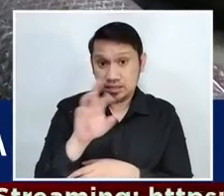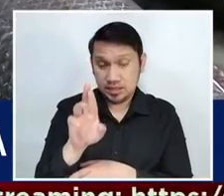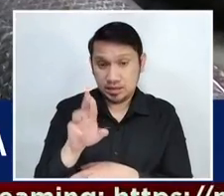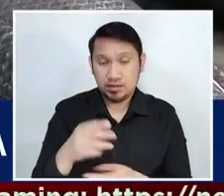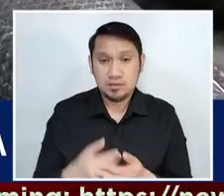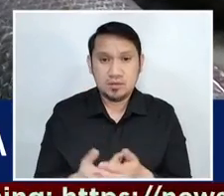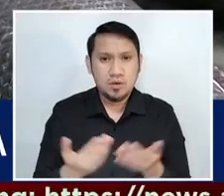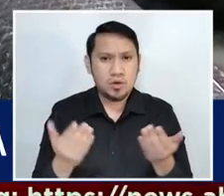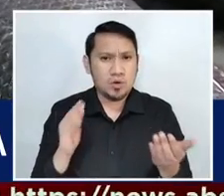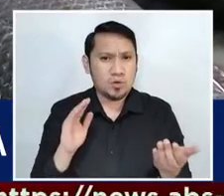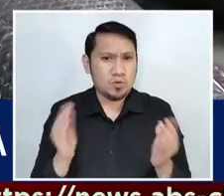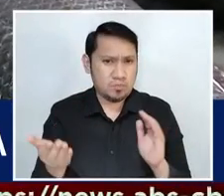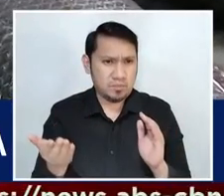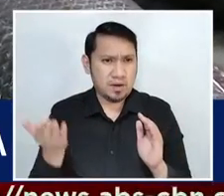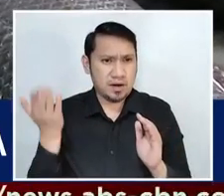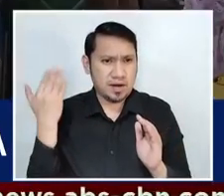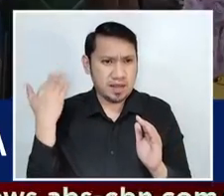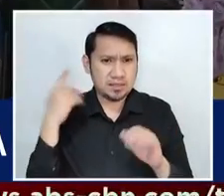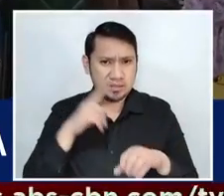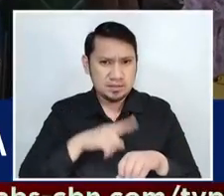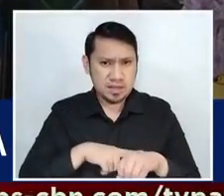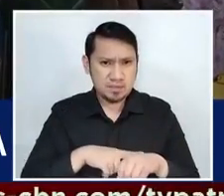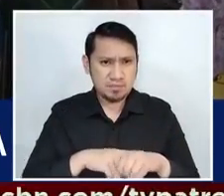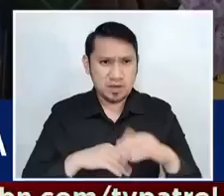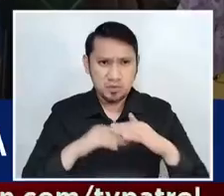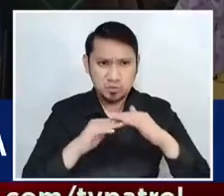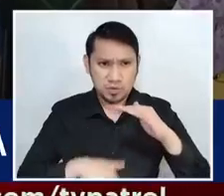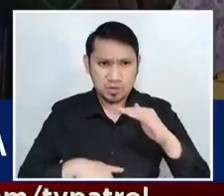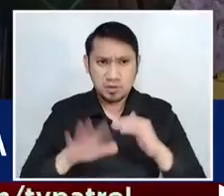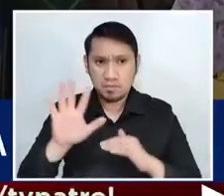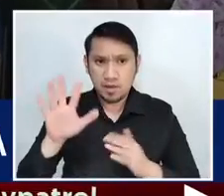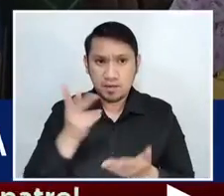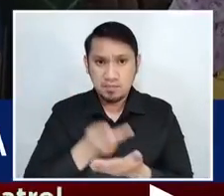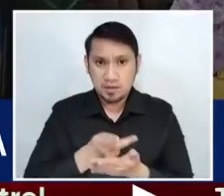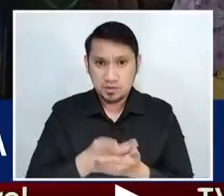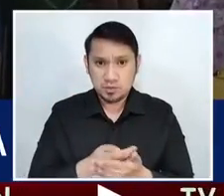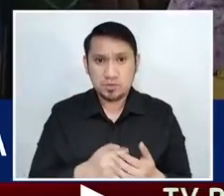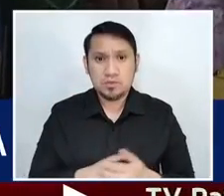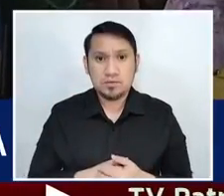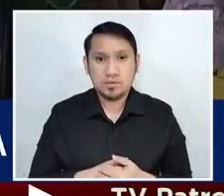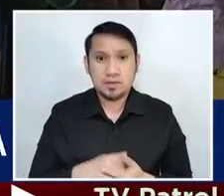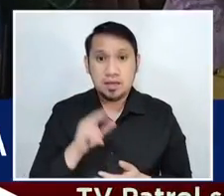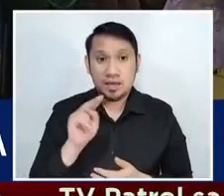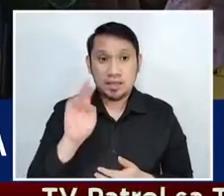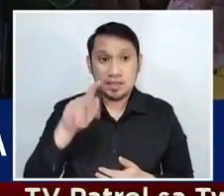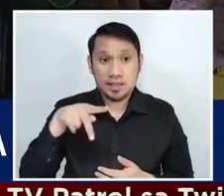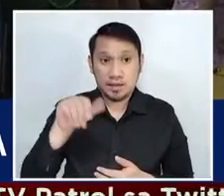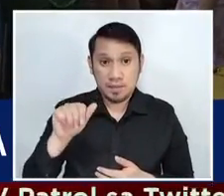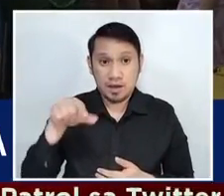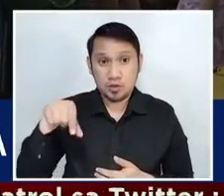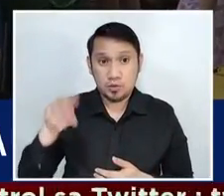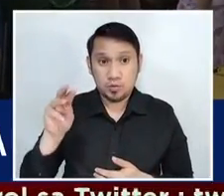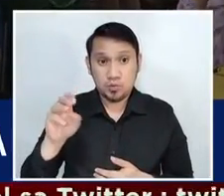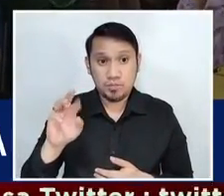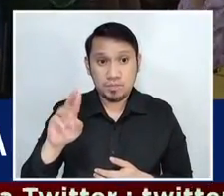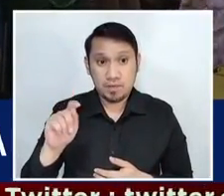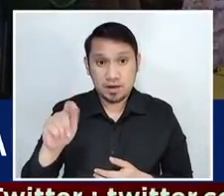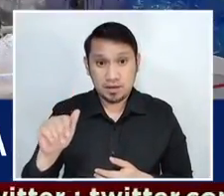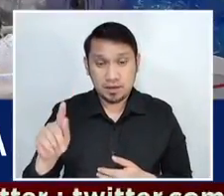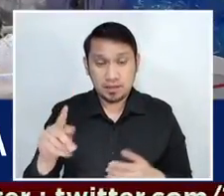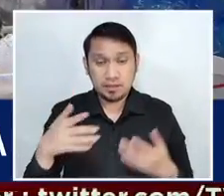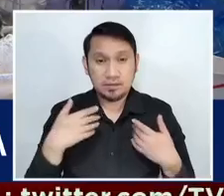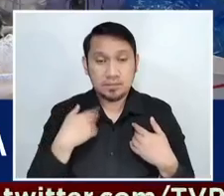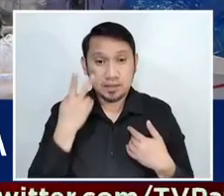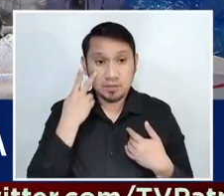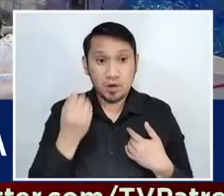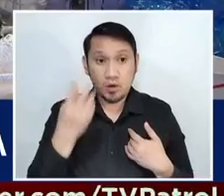piso kumpara noong nakaraang linggo. Sa Mega Q Mart, naglalaro sa 120 pesos hanggang 170 pesos